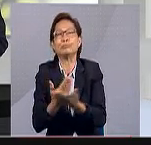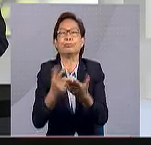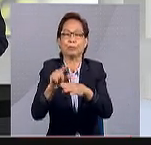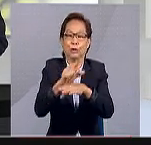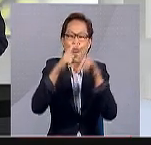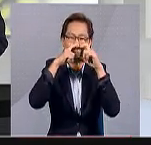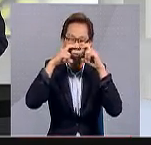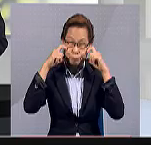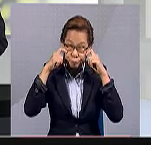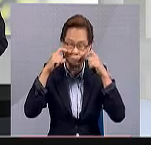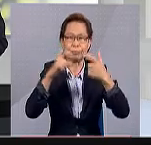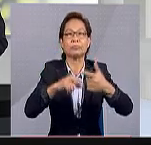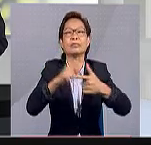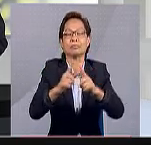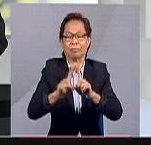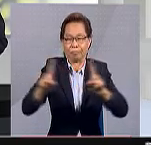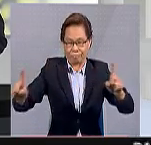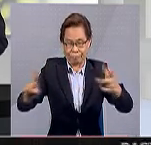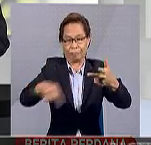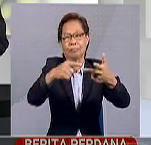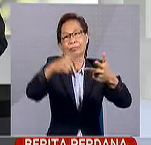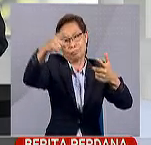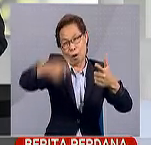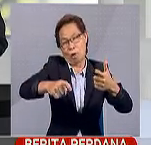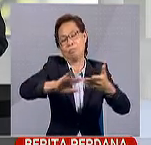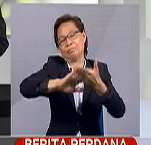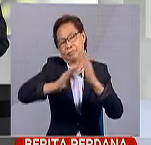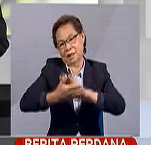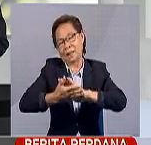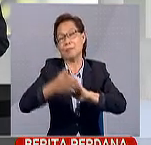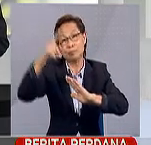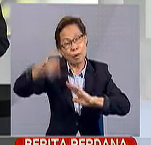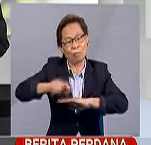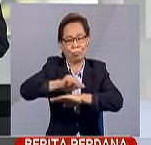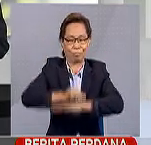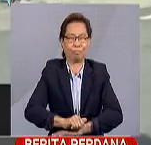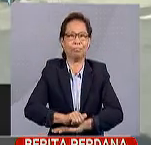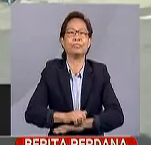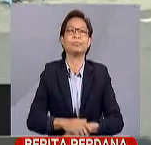memakai pelitup separuh muka dan penjarakan sosial perlu dijadikan amalan.